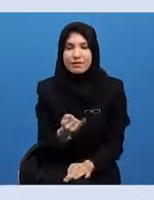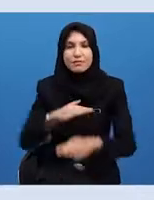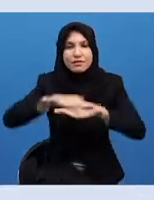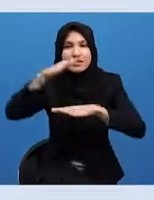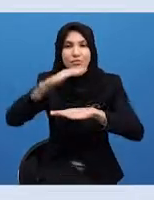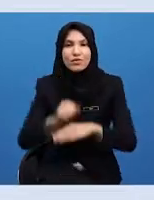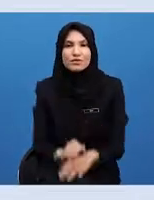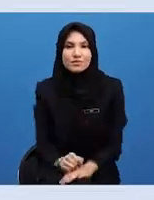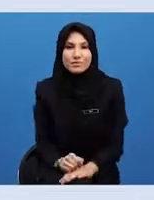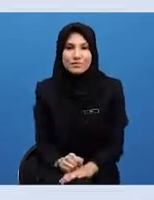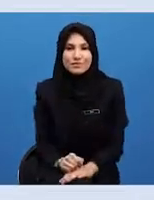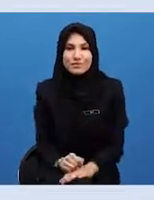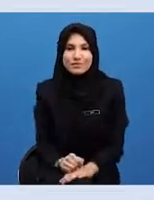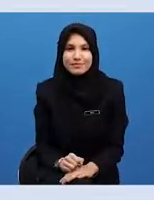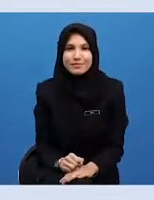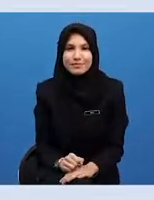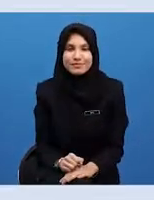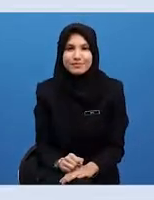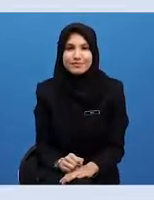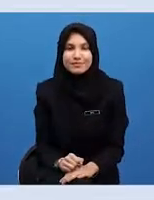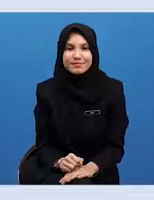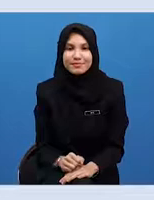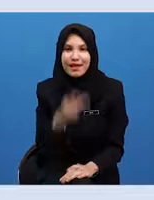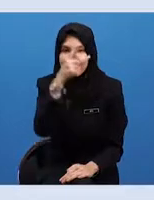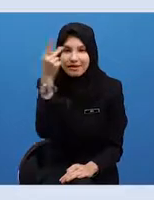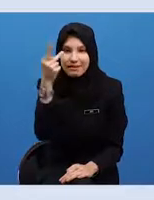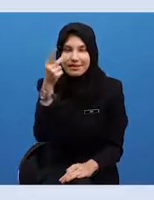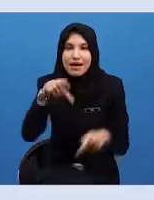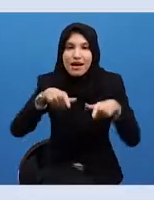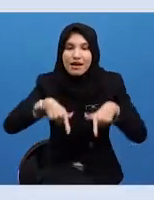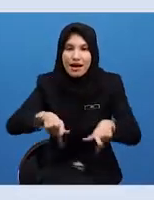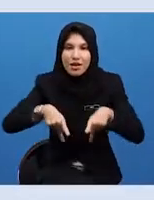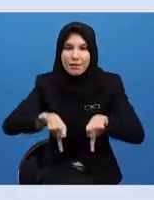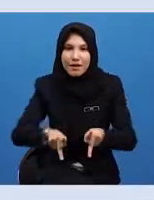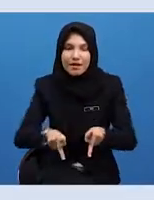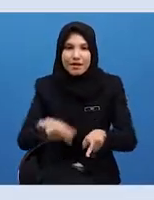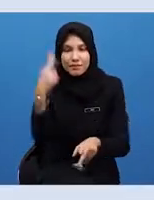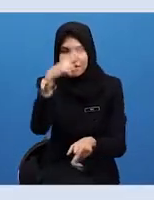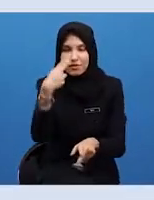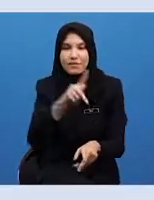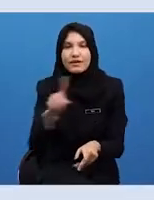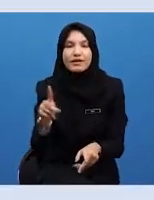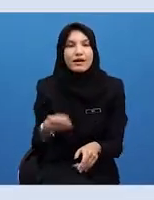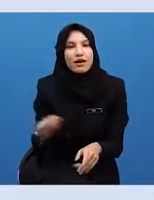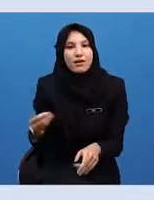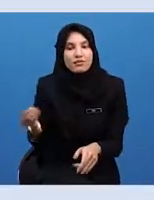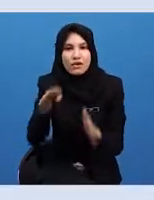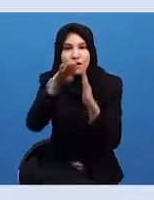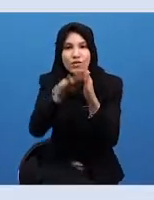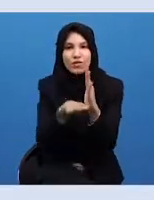masih timbul? Hal ini kerana kayu balak merupakan objek yang kurang